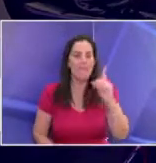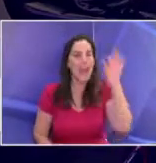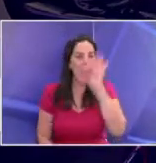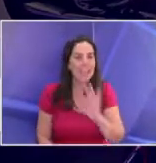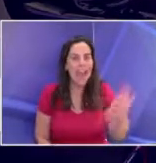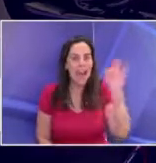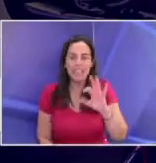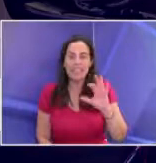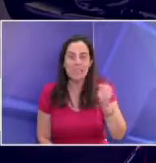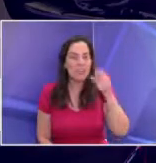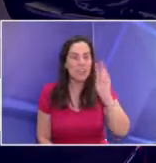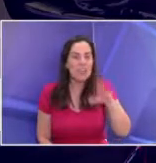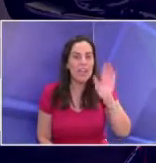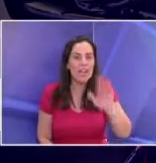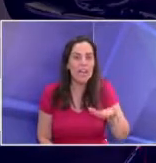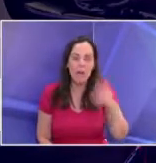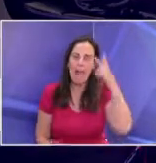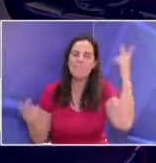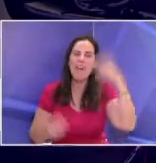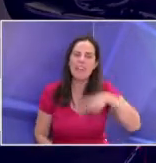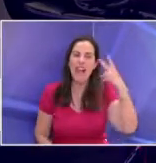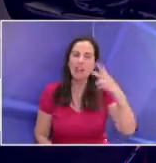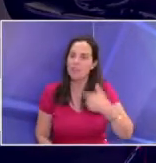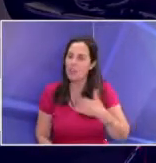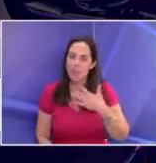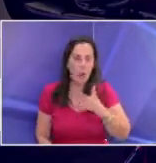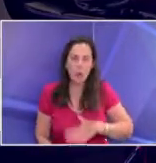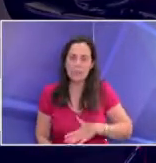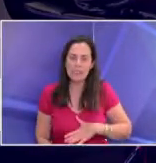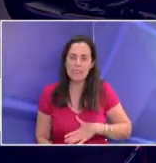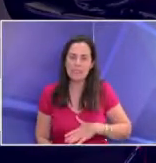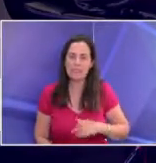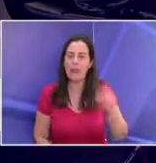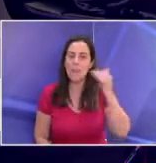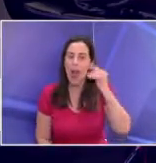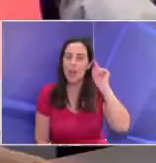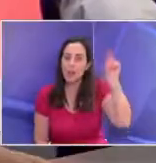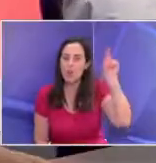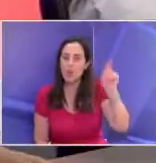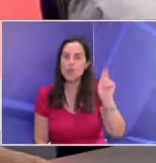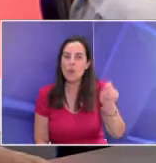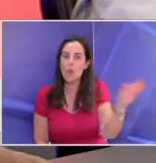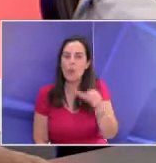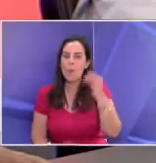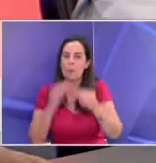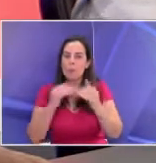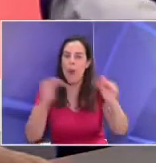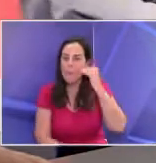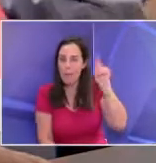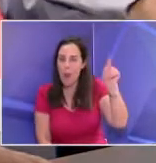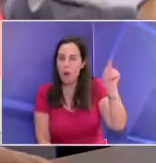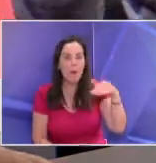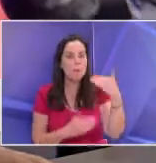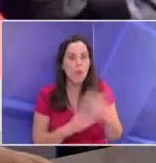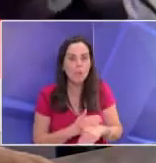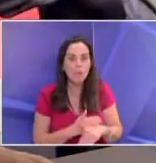עדיין, האם יש גם איזושהי הבנה, ואני רוצה לקחת אותנו לארצות הברית, שופט שמונה לבית המשפט העליון בארצות הברית,